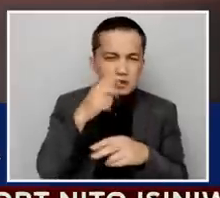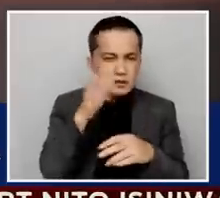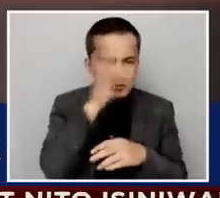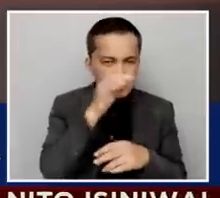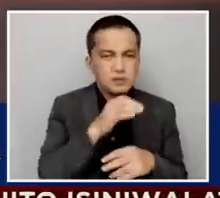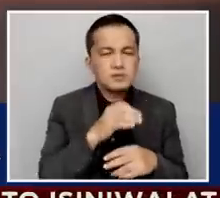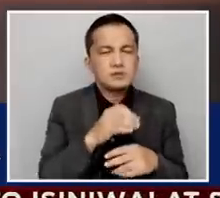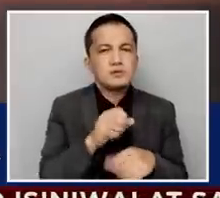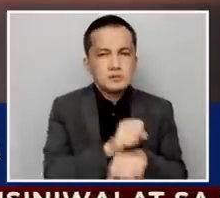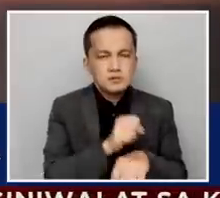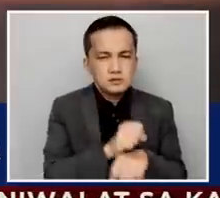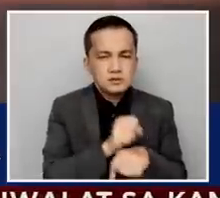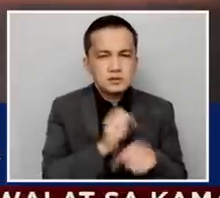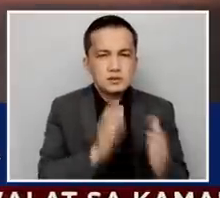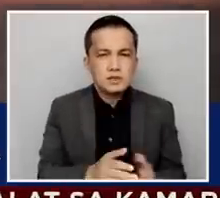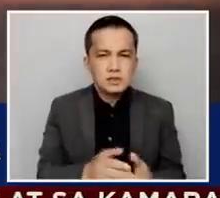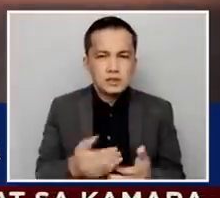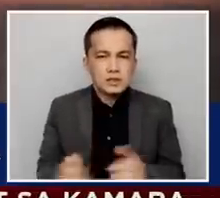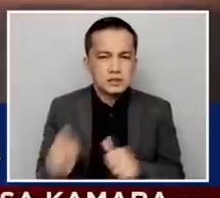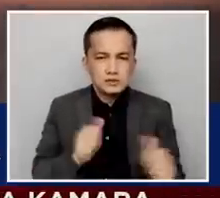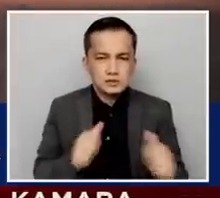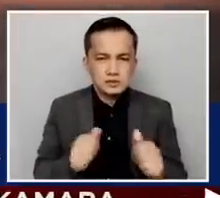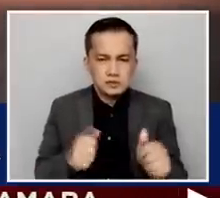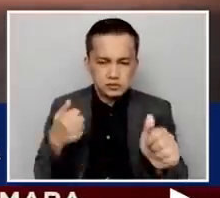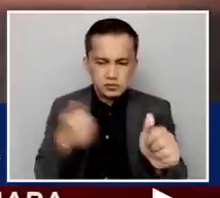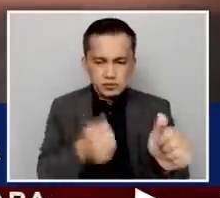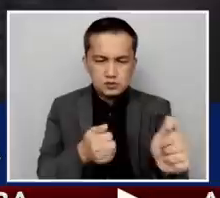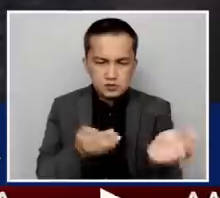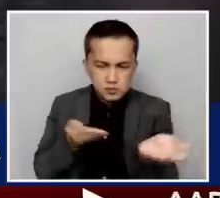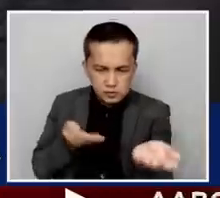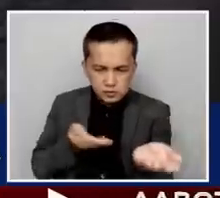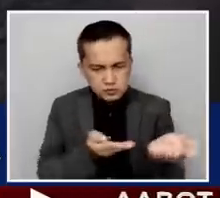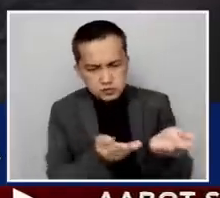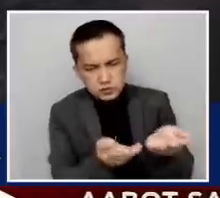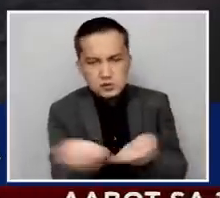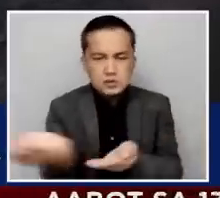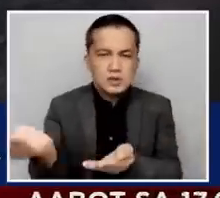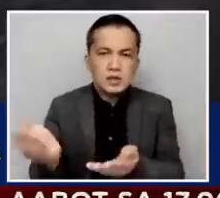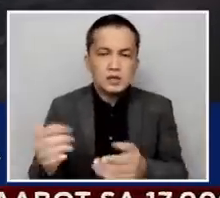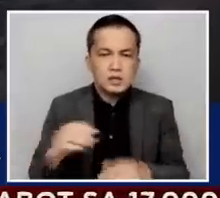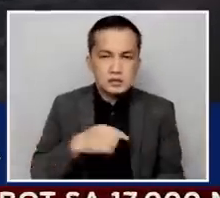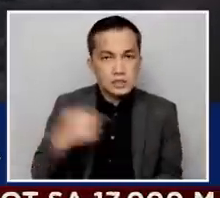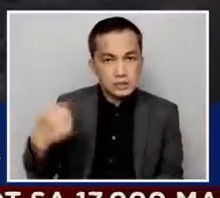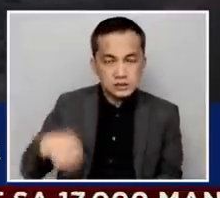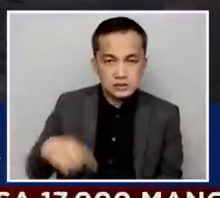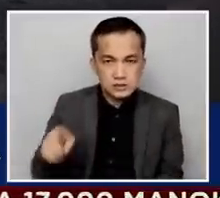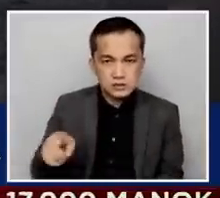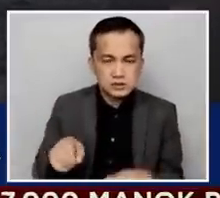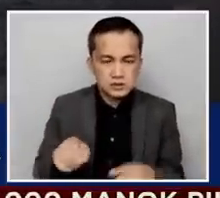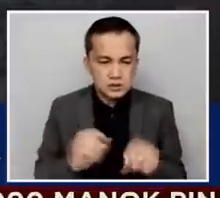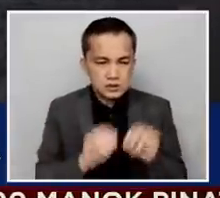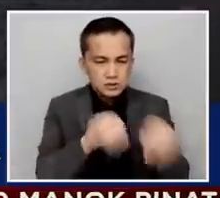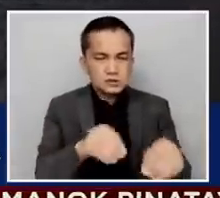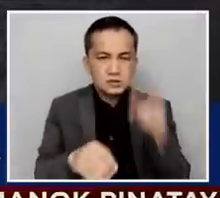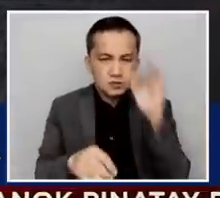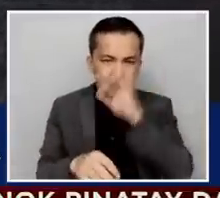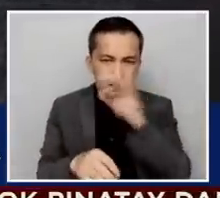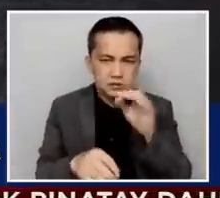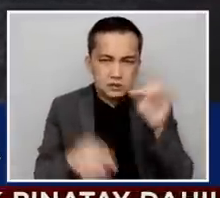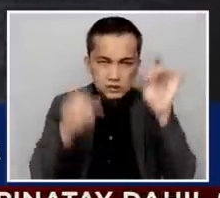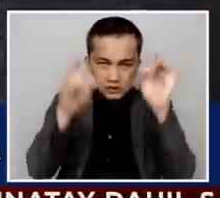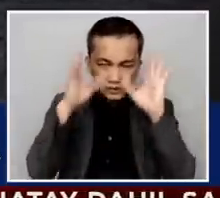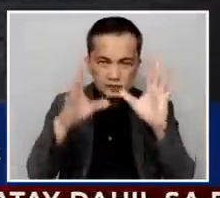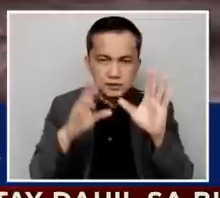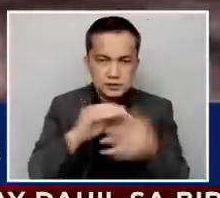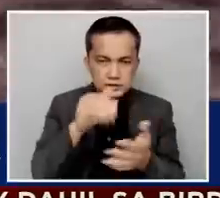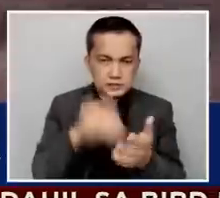ito, sinundan pa ng pagbuntot at delikadong pagmamaniobra ng Chinese Coast Guard na naglagay sa mga Pinoy sa alanganin sa gitna